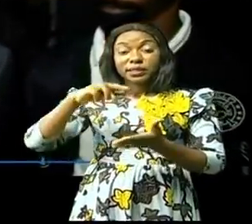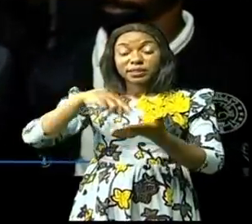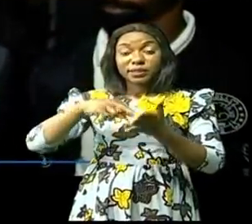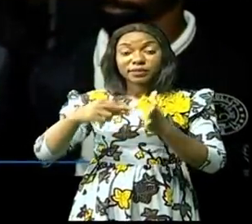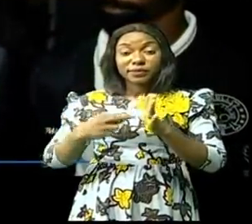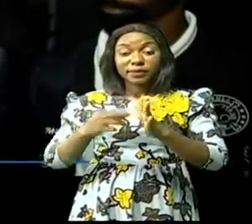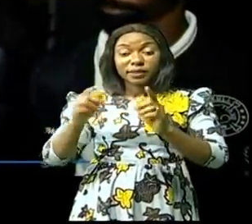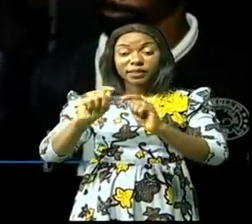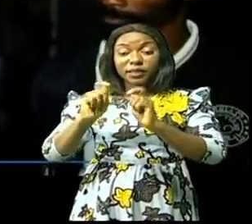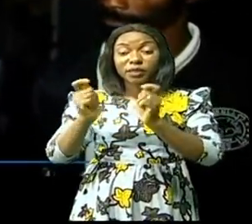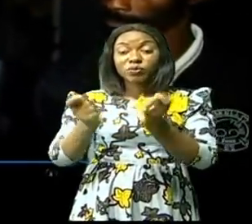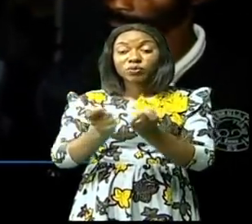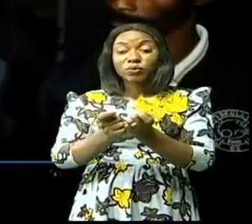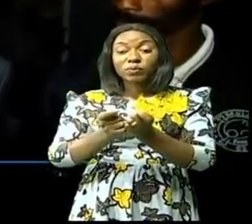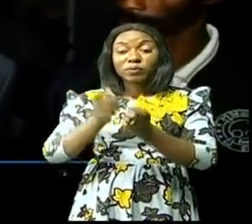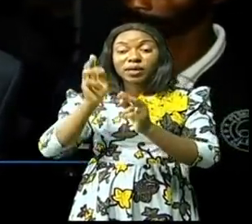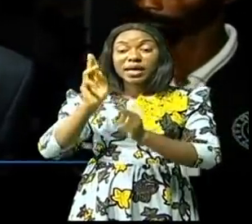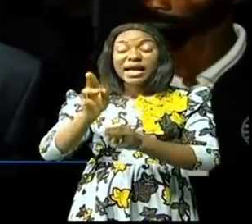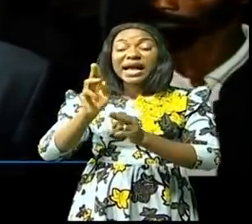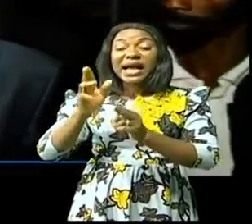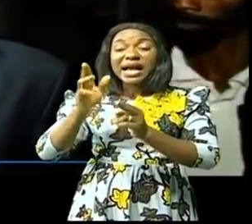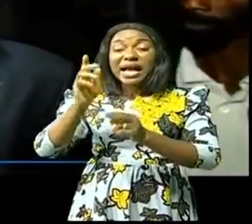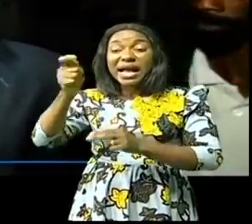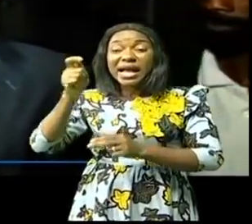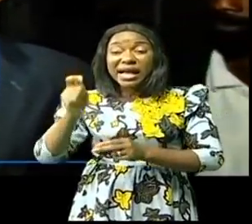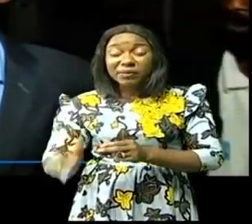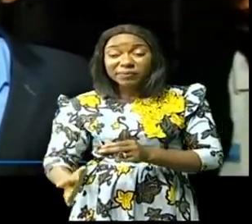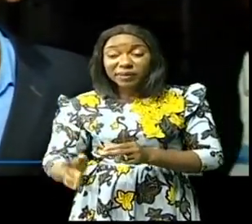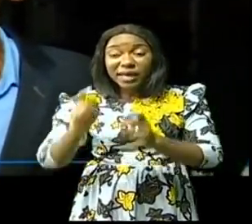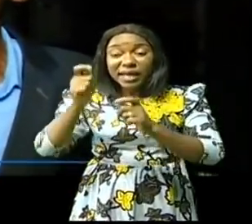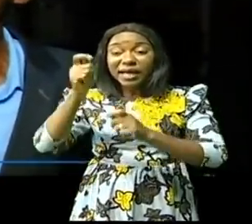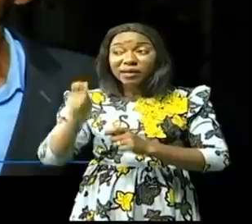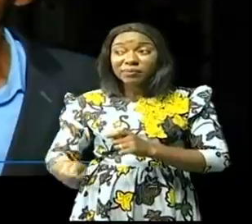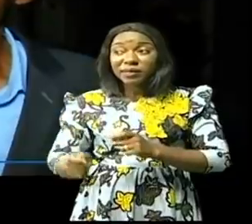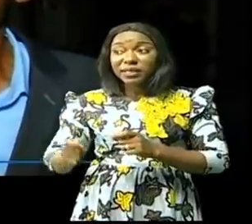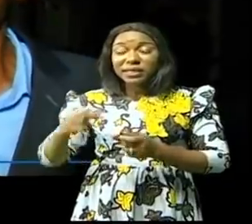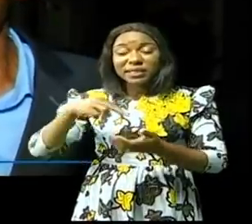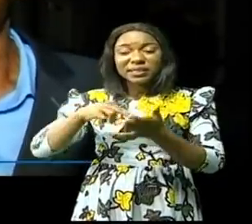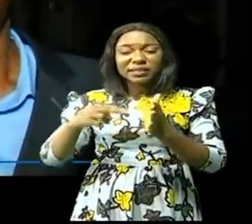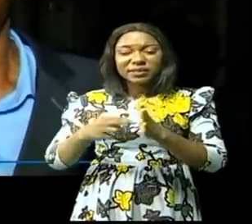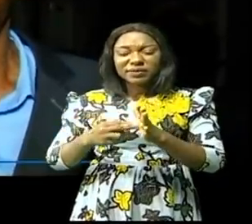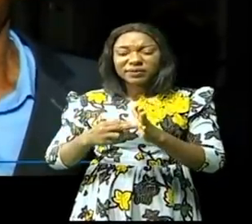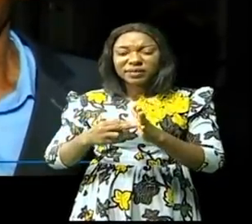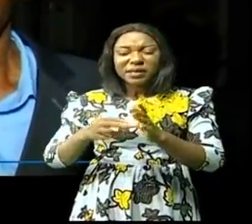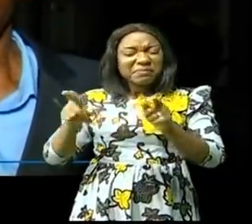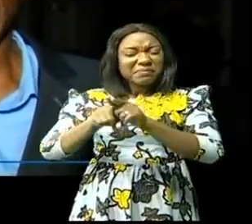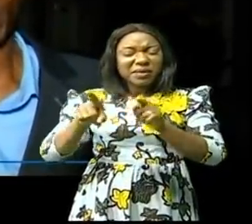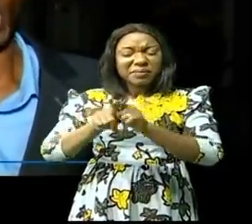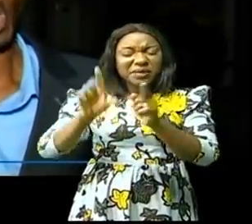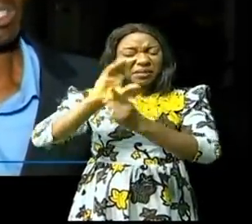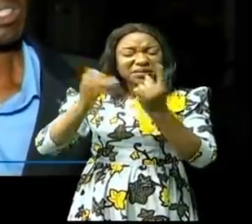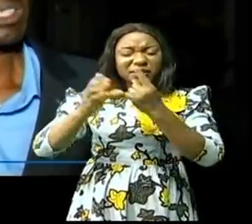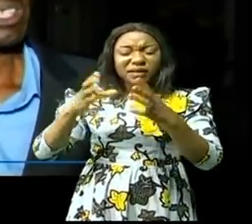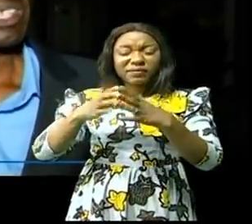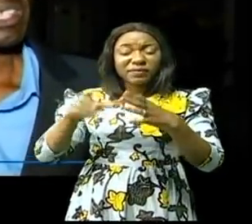c'est un groupe armé qui n'a pas les caractères ethnico-tribal.